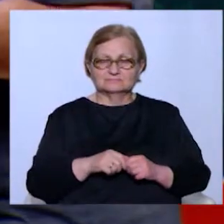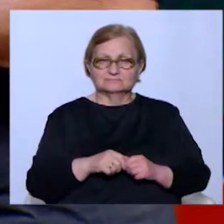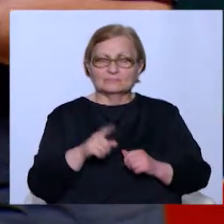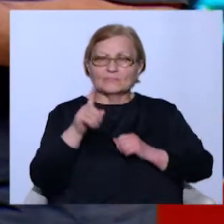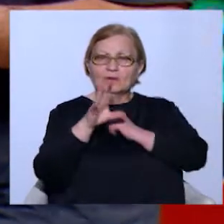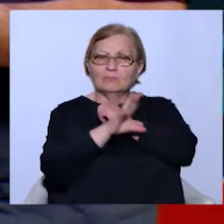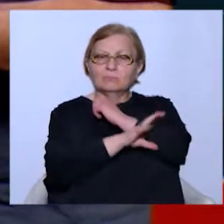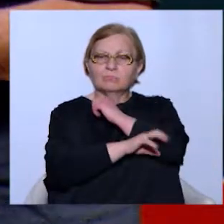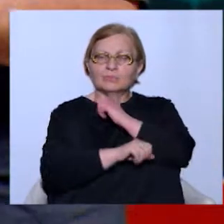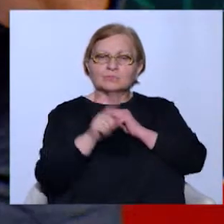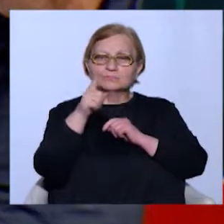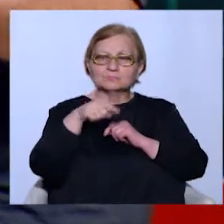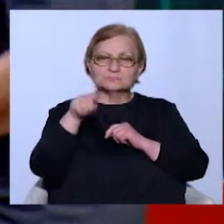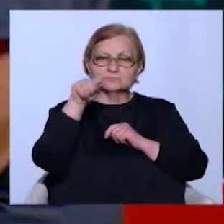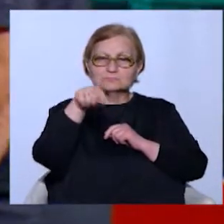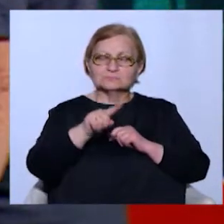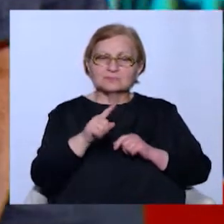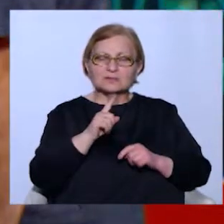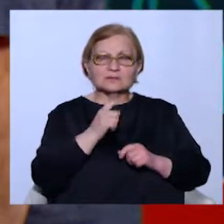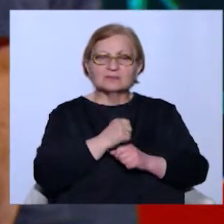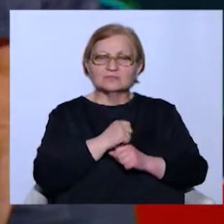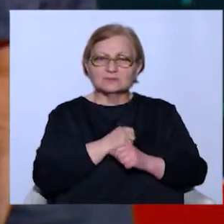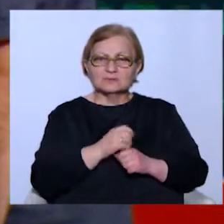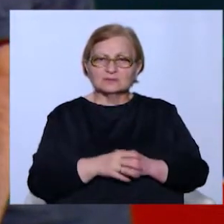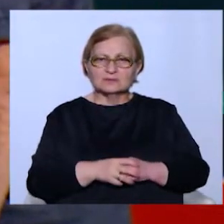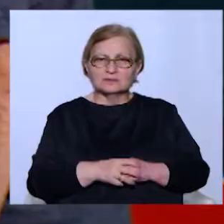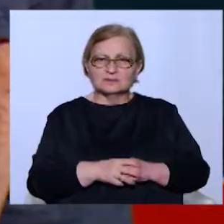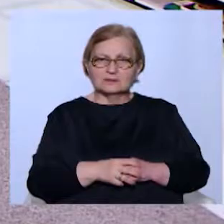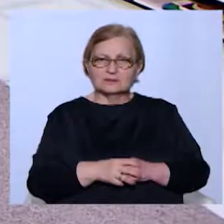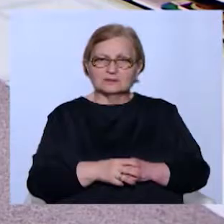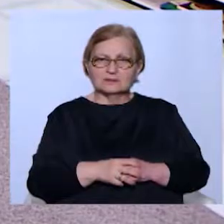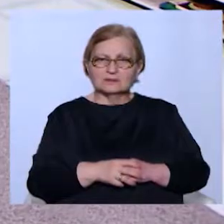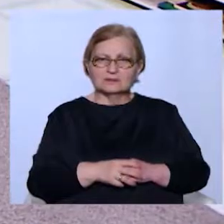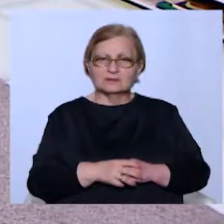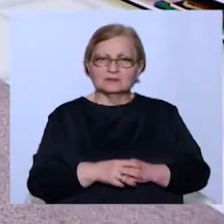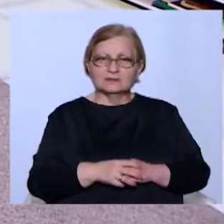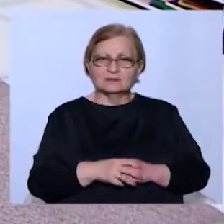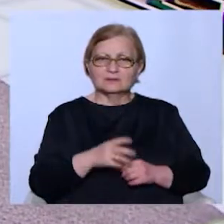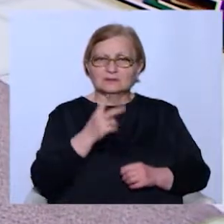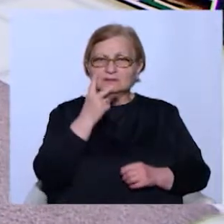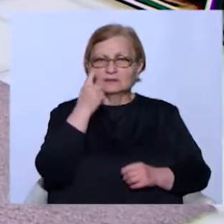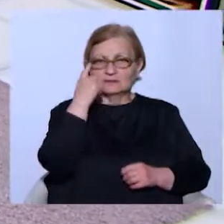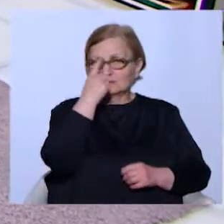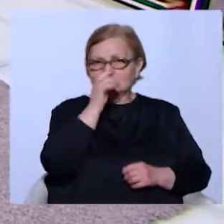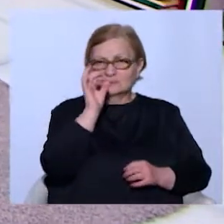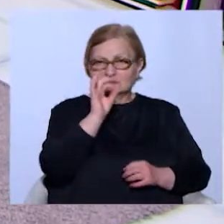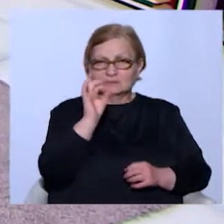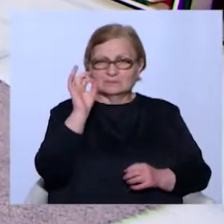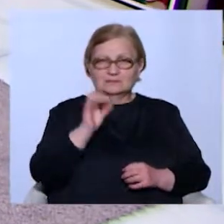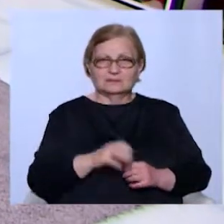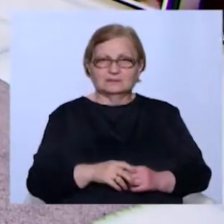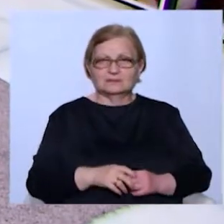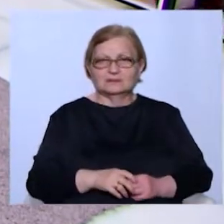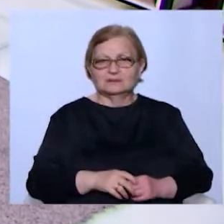ამ ბოლო წრესაც მივხედოთ. ნახეთ რას ვაკეთებთ. შიგნით ორი პატარა წრე ჩავხატოთ.